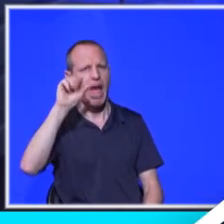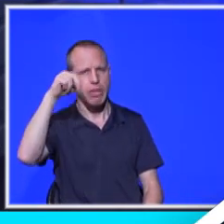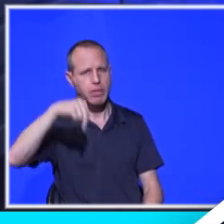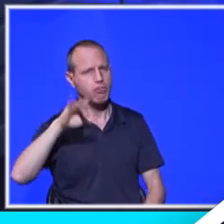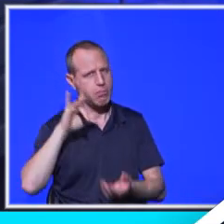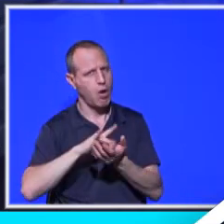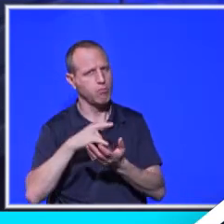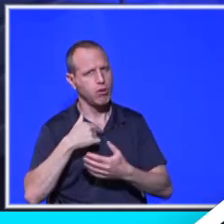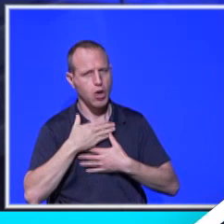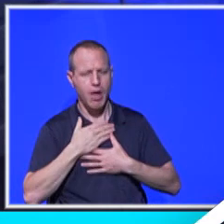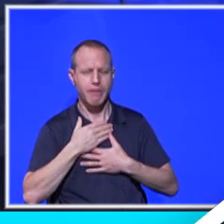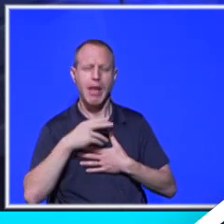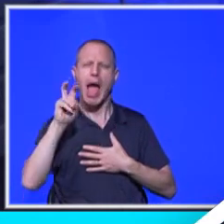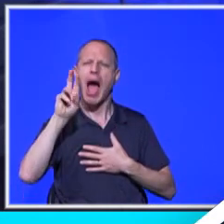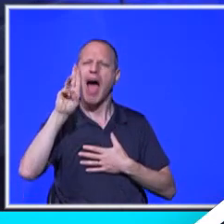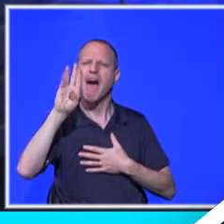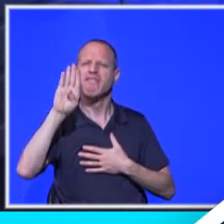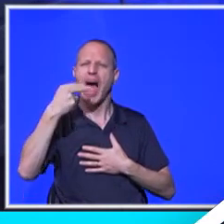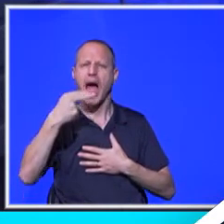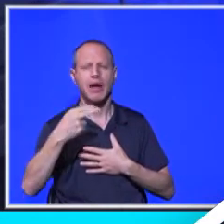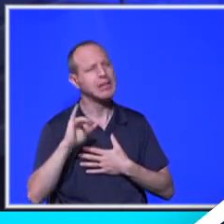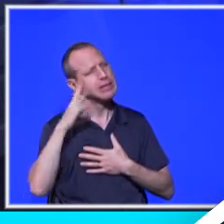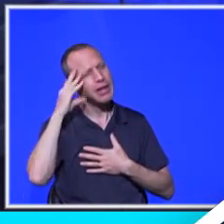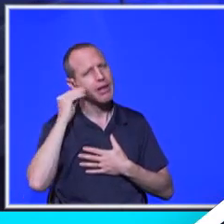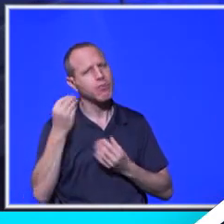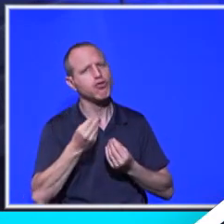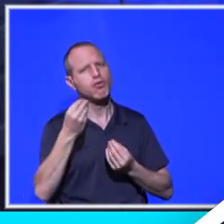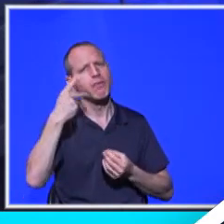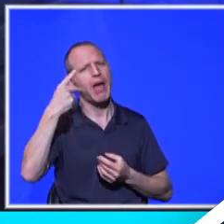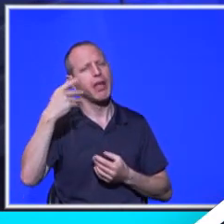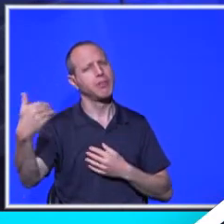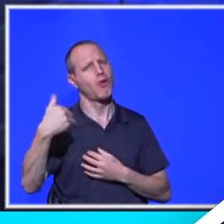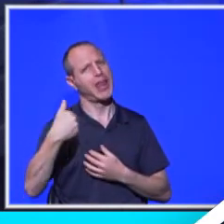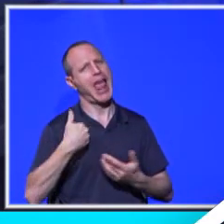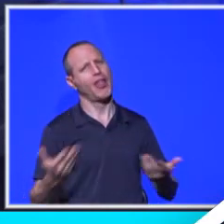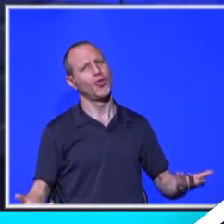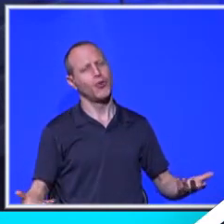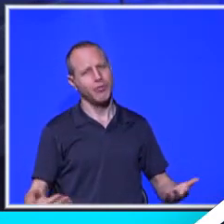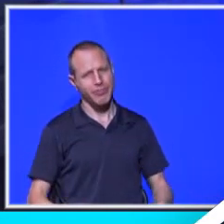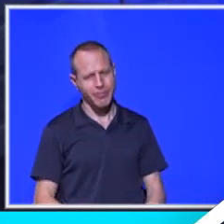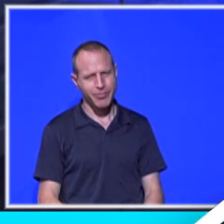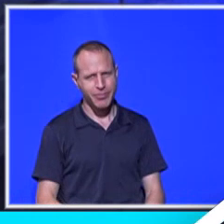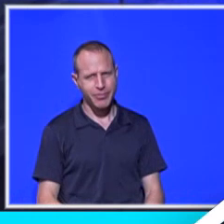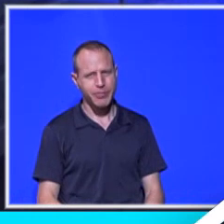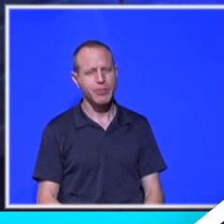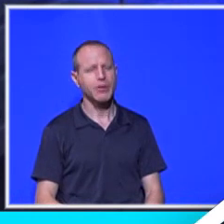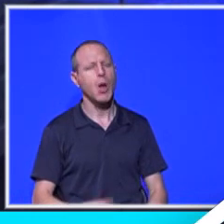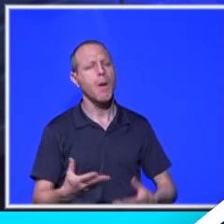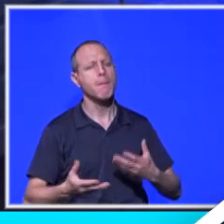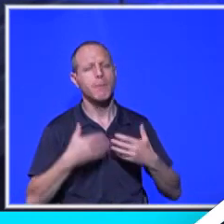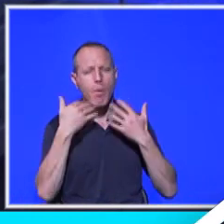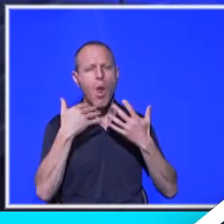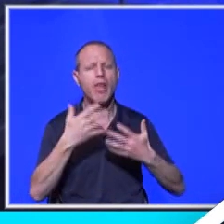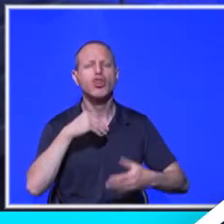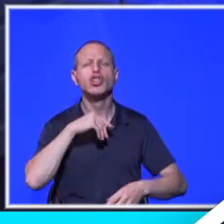אוהב, פרנס בערבה, איזה כיף, מישהו מפרנס פונה אלינו, כן? אז פולחן אישיות, לא